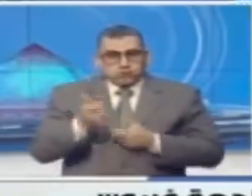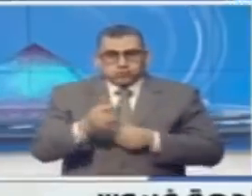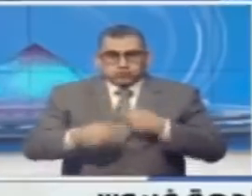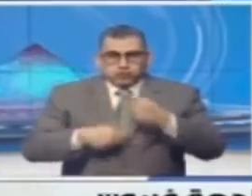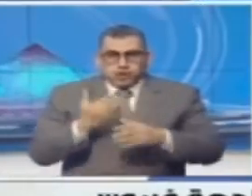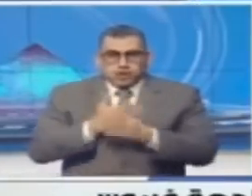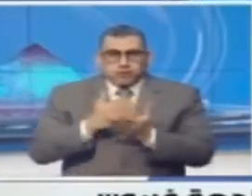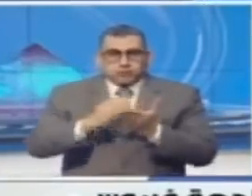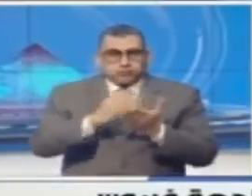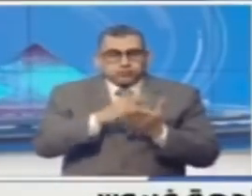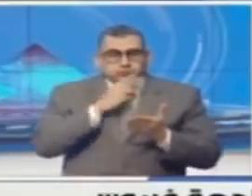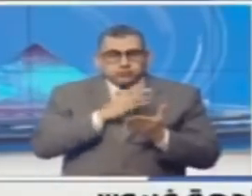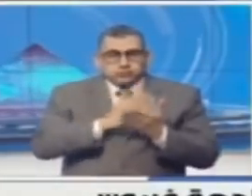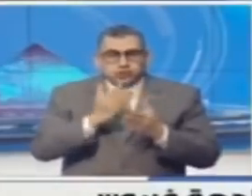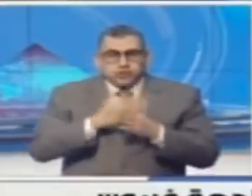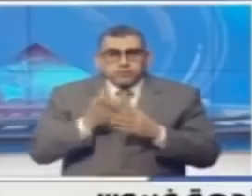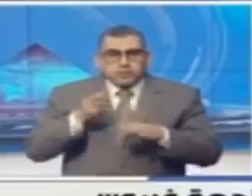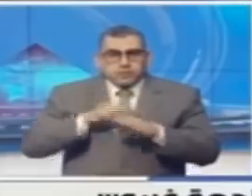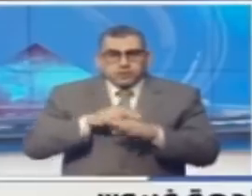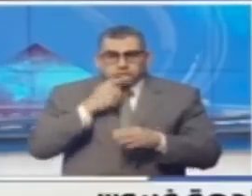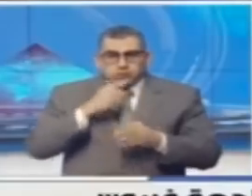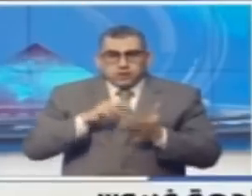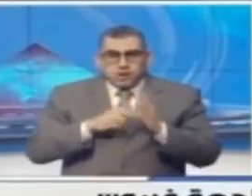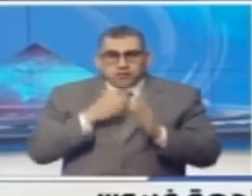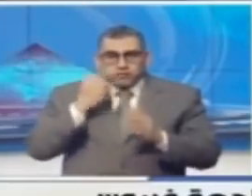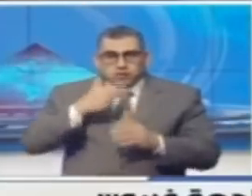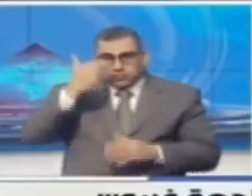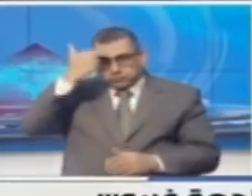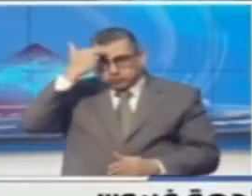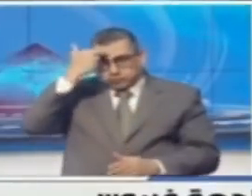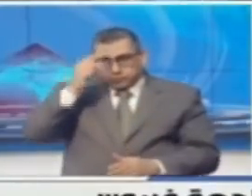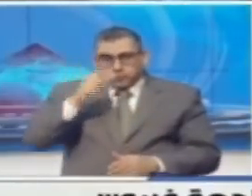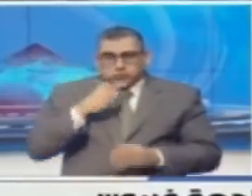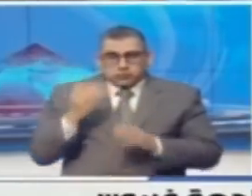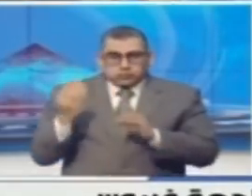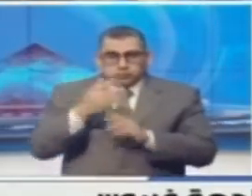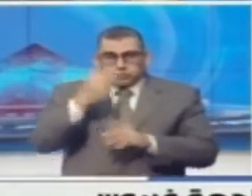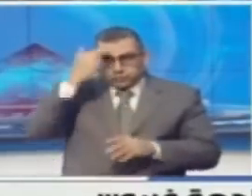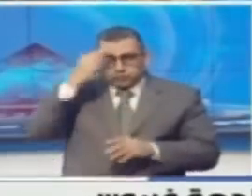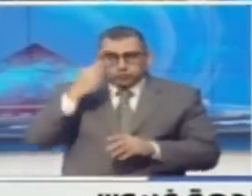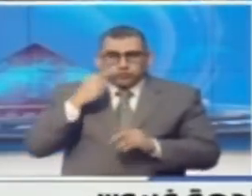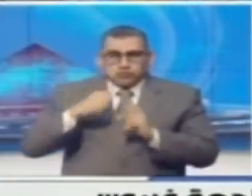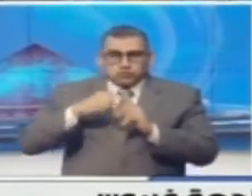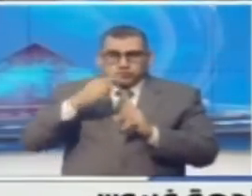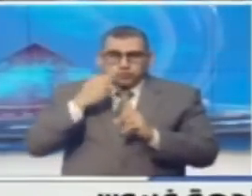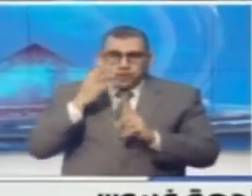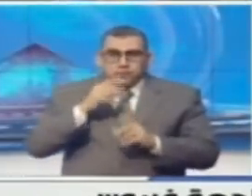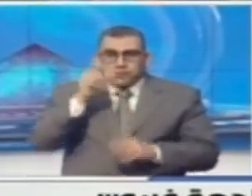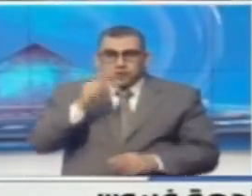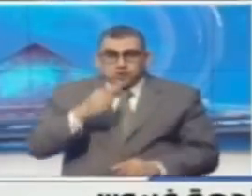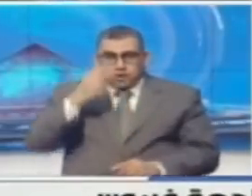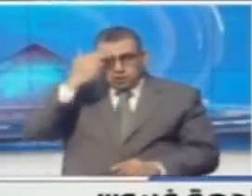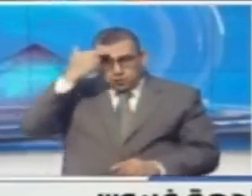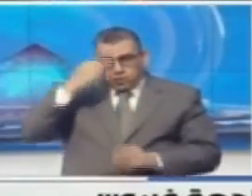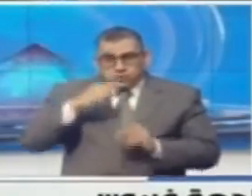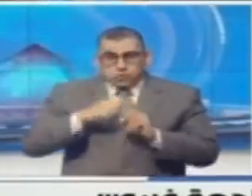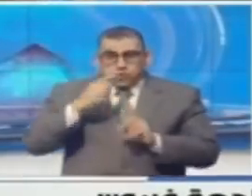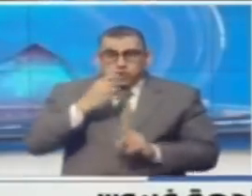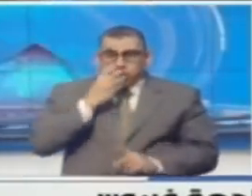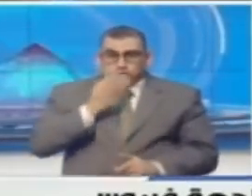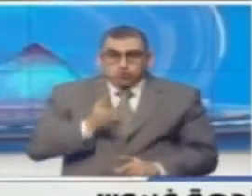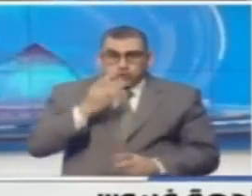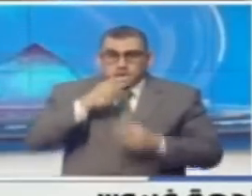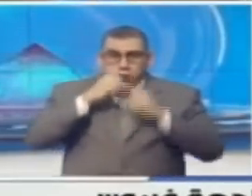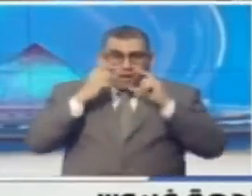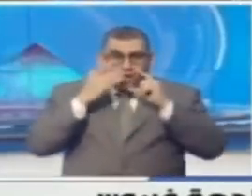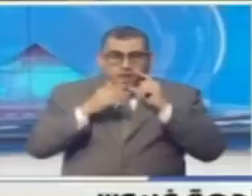الاحترازية اللازمة، بالإضافة إلى قياس درجات الحرارة للركاب ومنع ركوب أي مسافر دون ارتداء